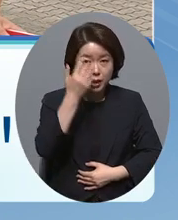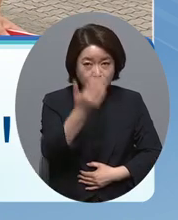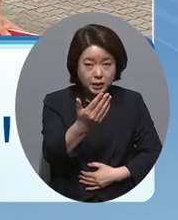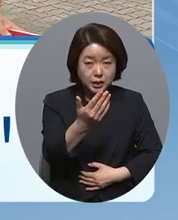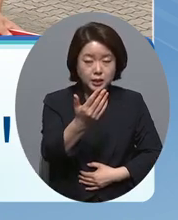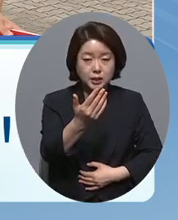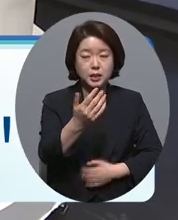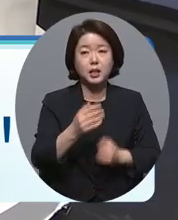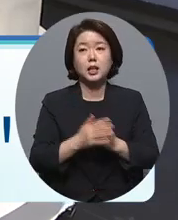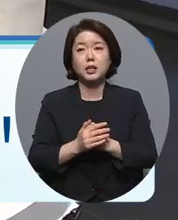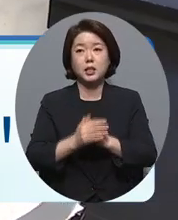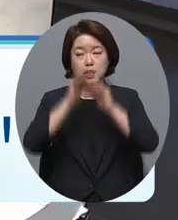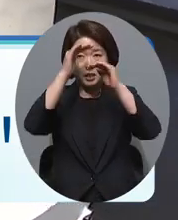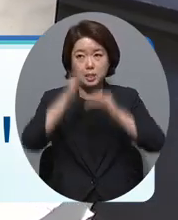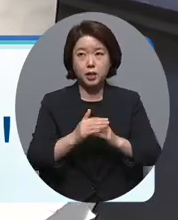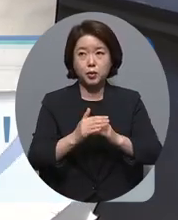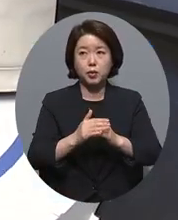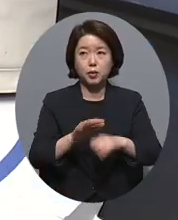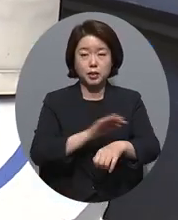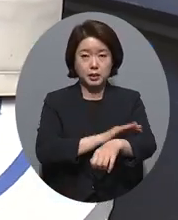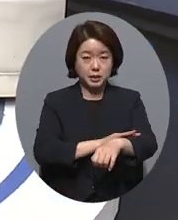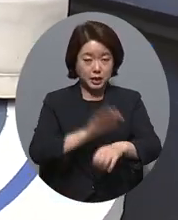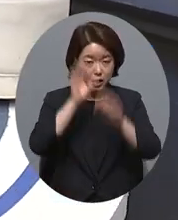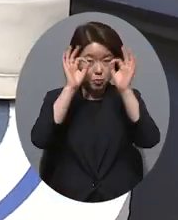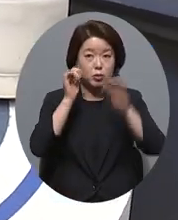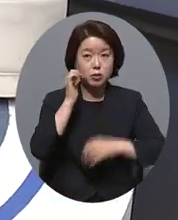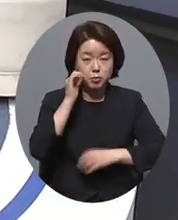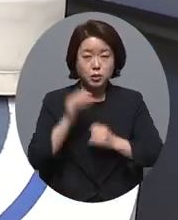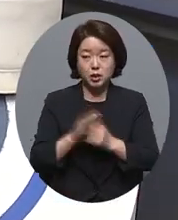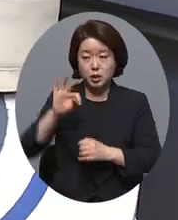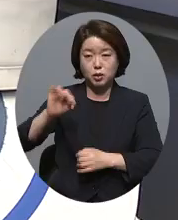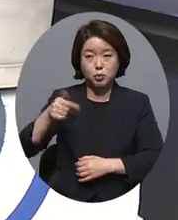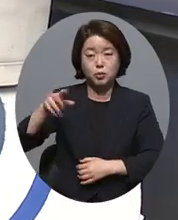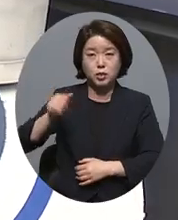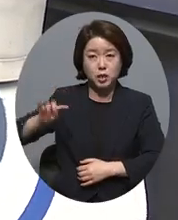질이 그 국정감사 질의 내용을 잘 못 보셨던 거 같아요